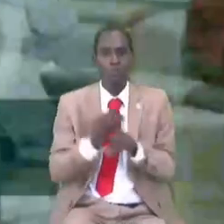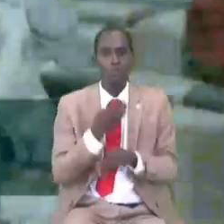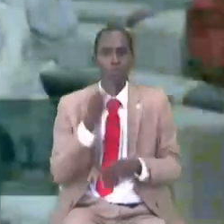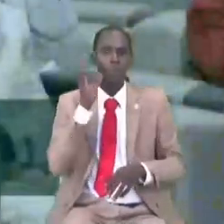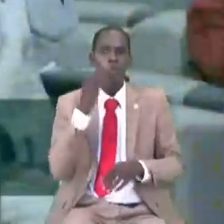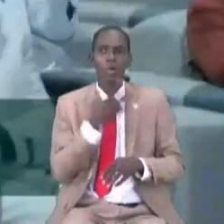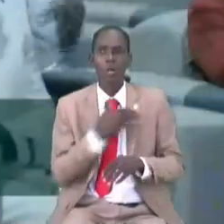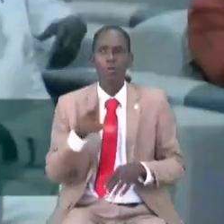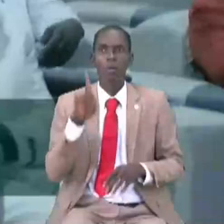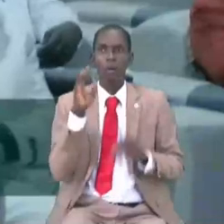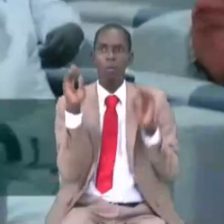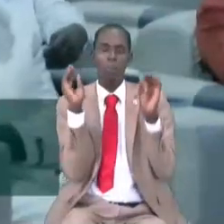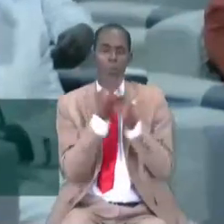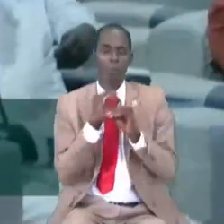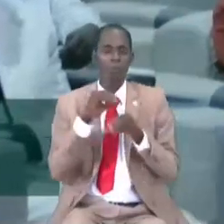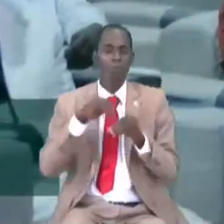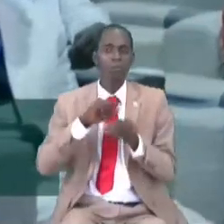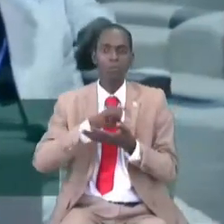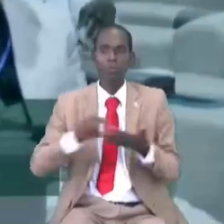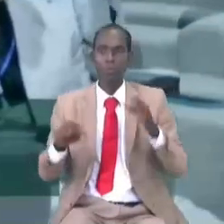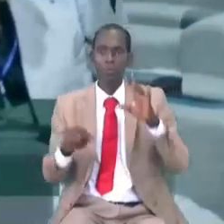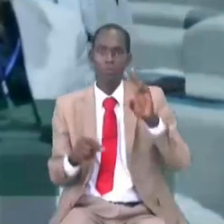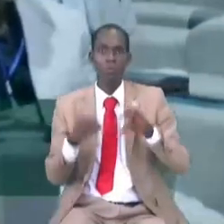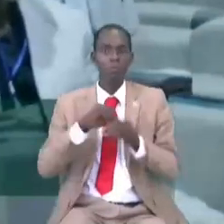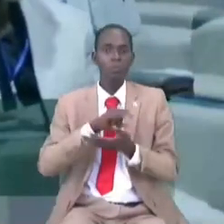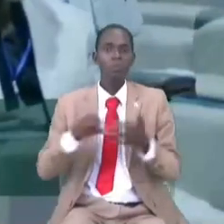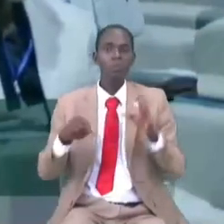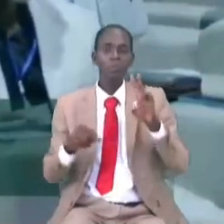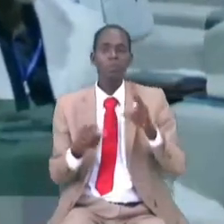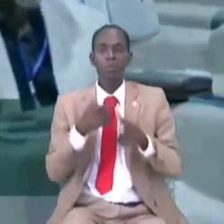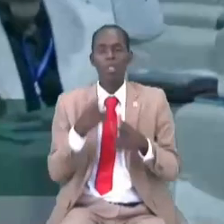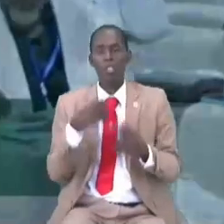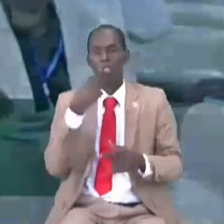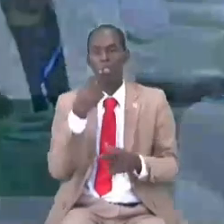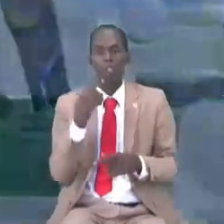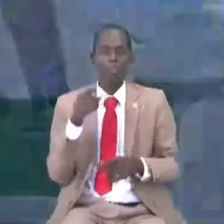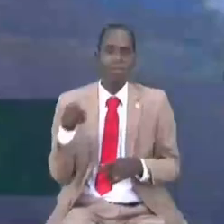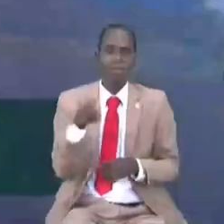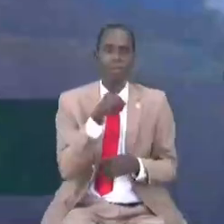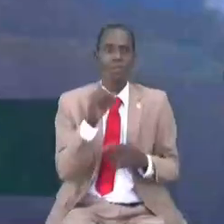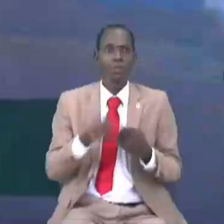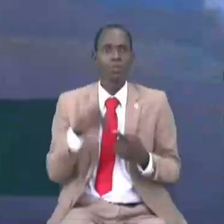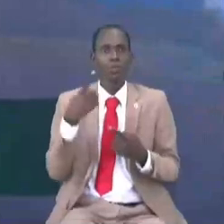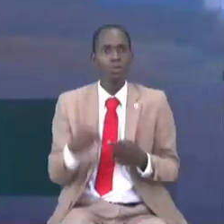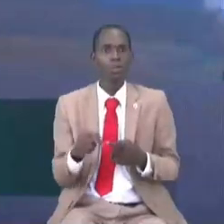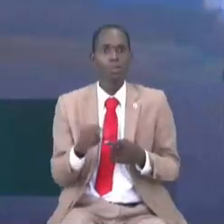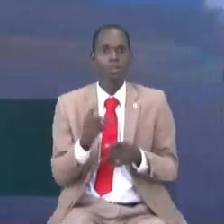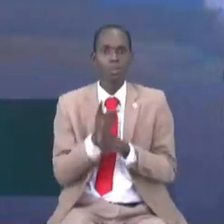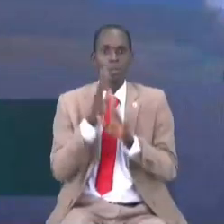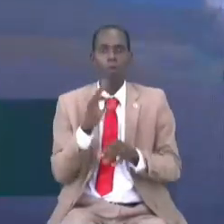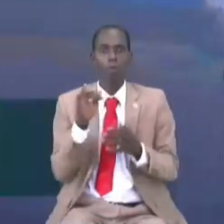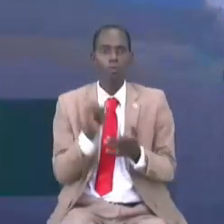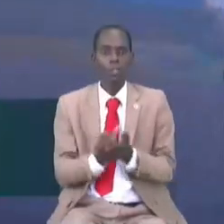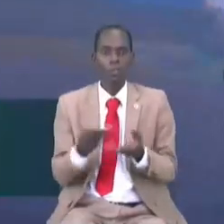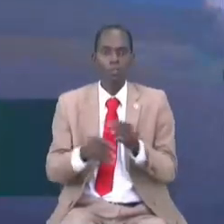au vigneron, voilà 3 ans que je viens chercher du fruit à ce figuier et je n'en